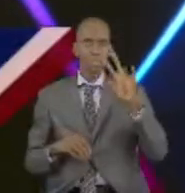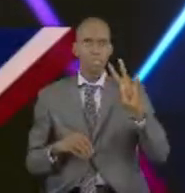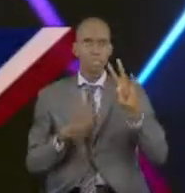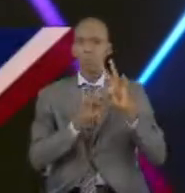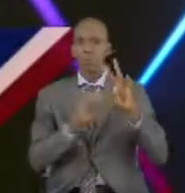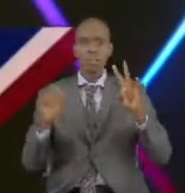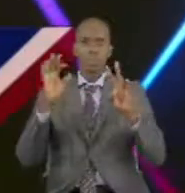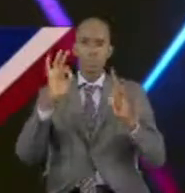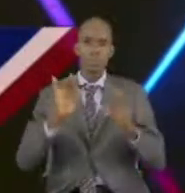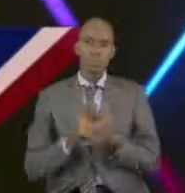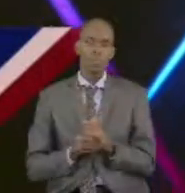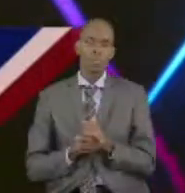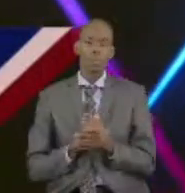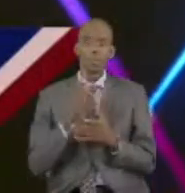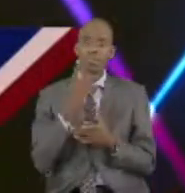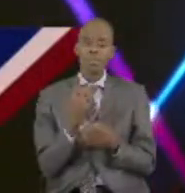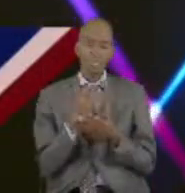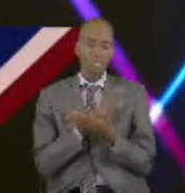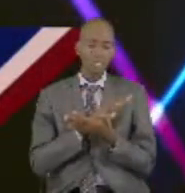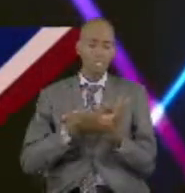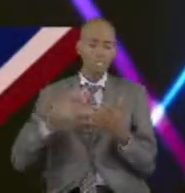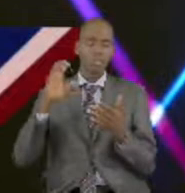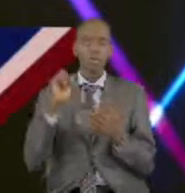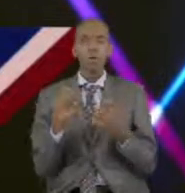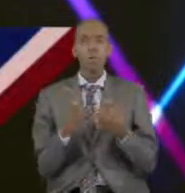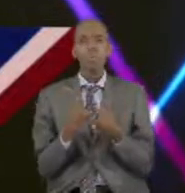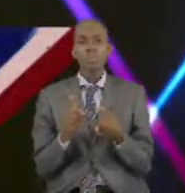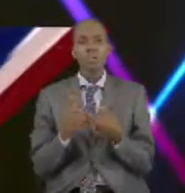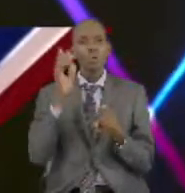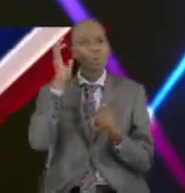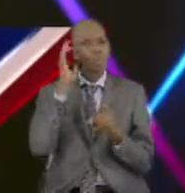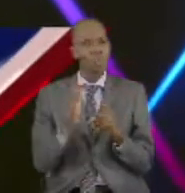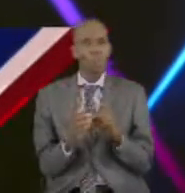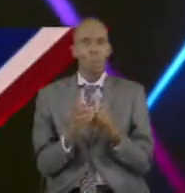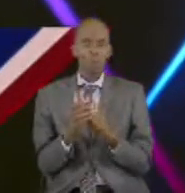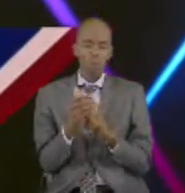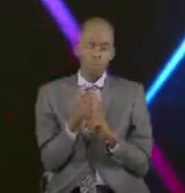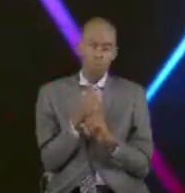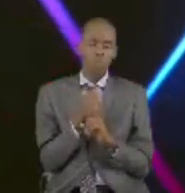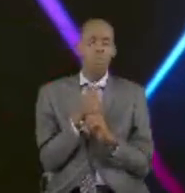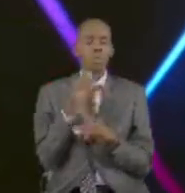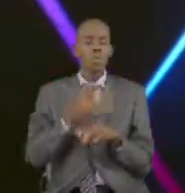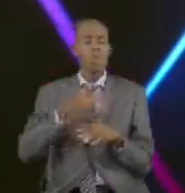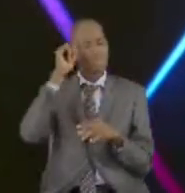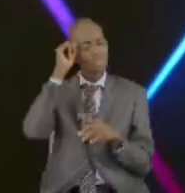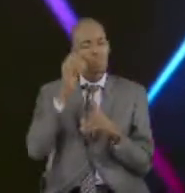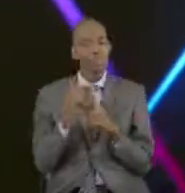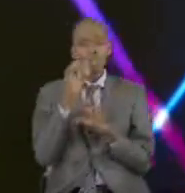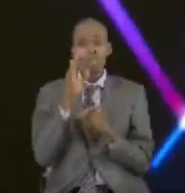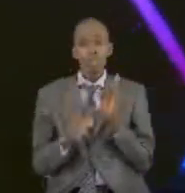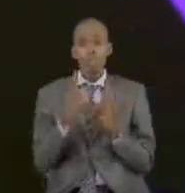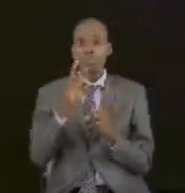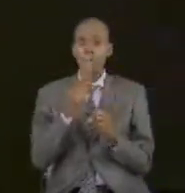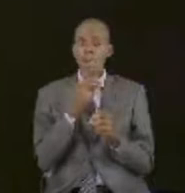9 ans job 17 verset 9 le geste est néanmoins de main ferme de